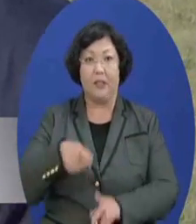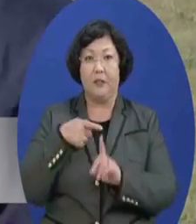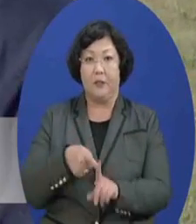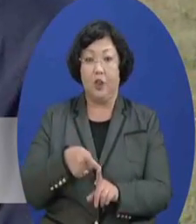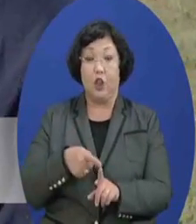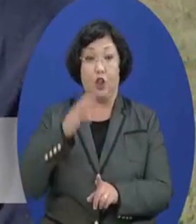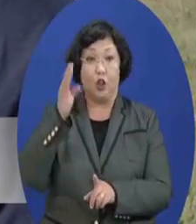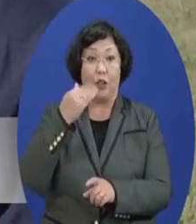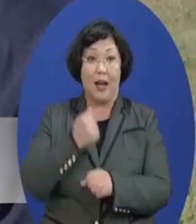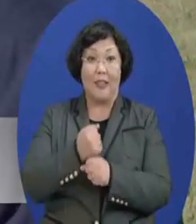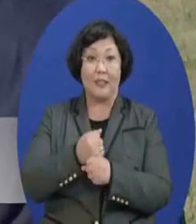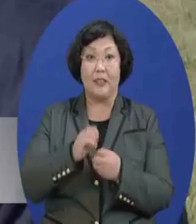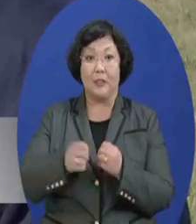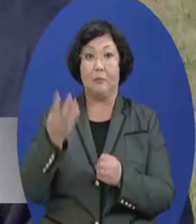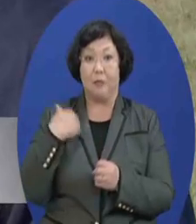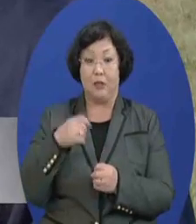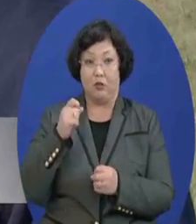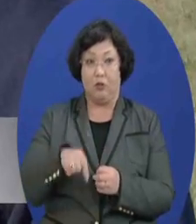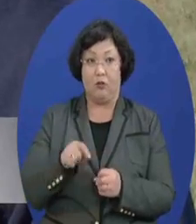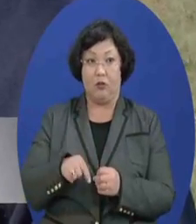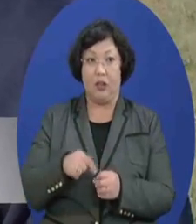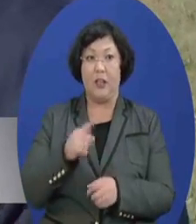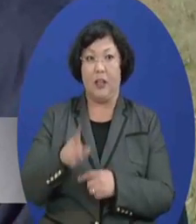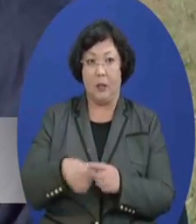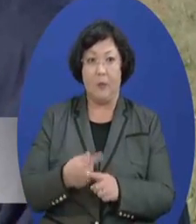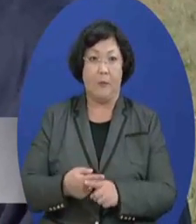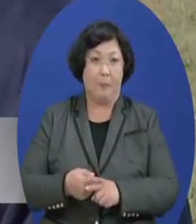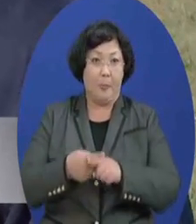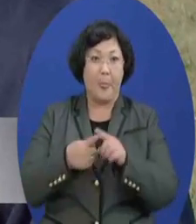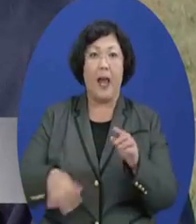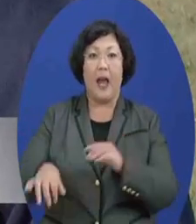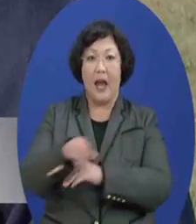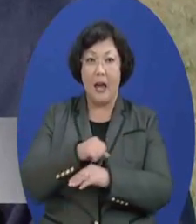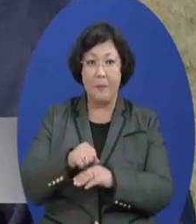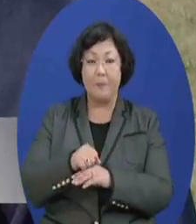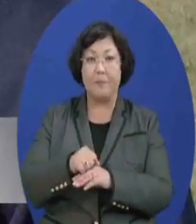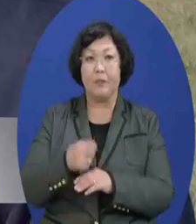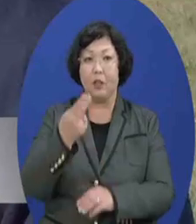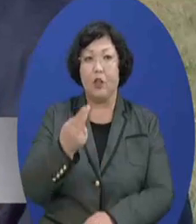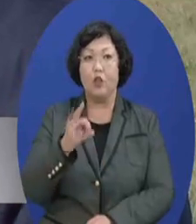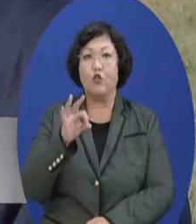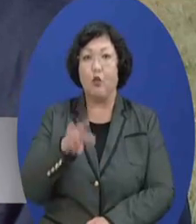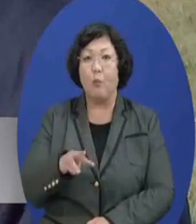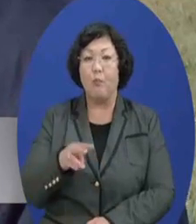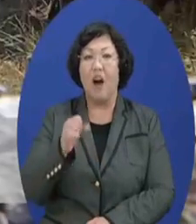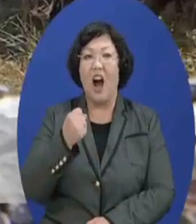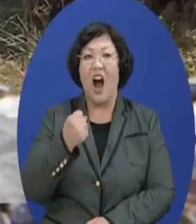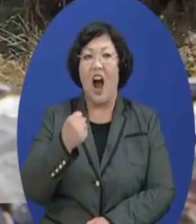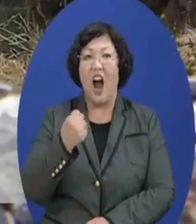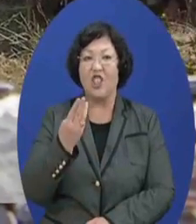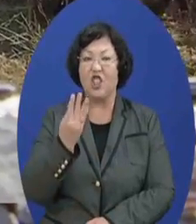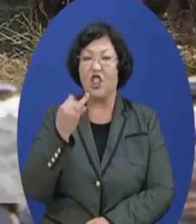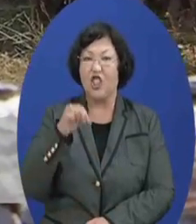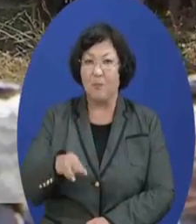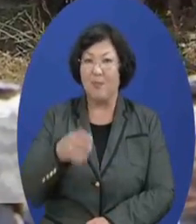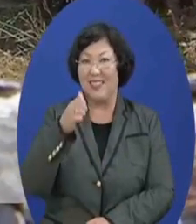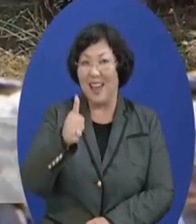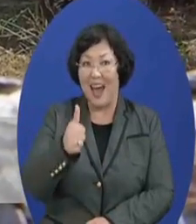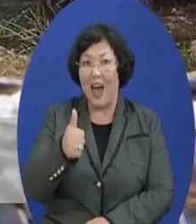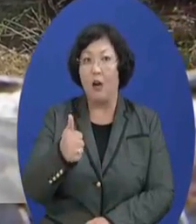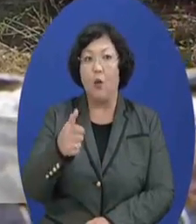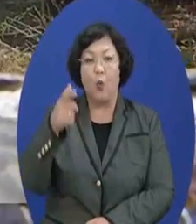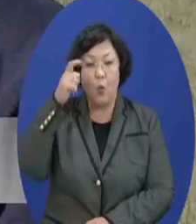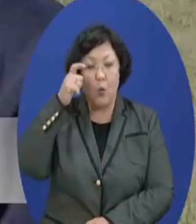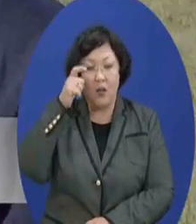бас одоо тодорхой ажлуудыг хийжсэн боловч инжилээс нэлээд өргөжүүлж байгаа. Тэр дотор аймгийнхаа цөм сүргийг бас бий болгоё гэсэн юм зорилго тавиад Сарайлан суманд цөм